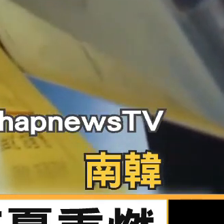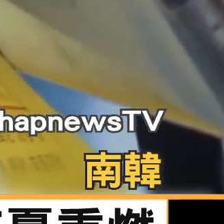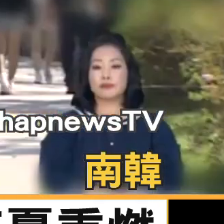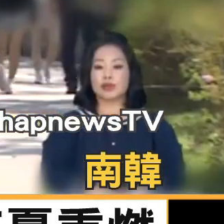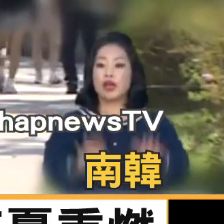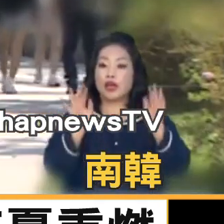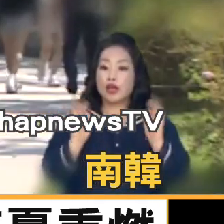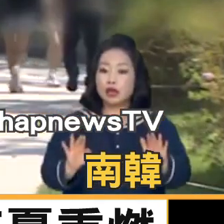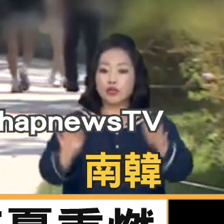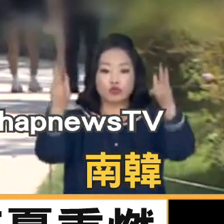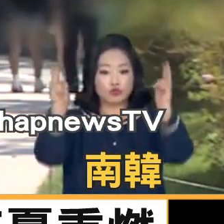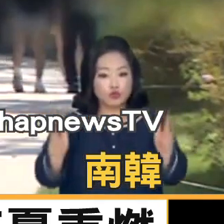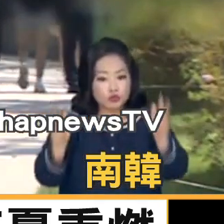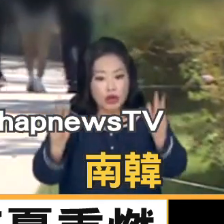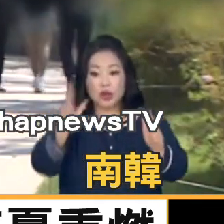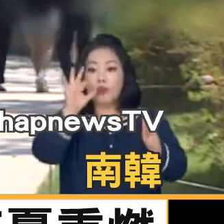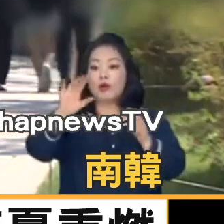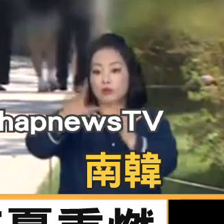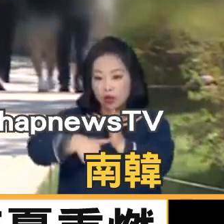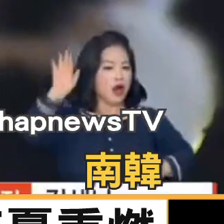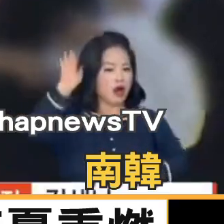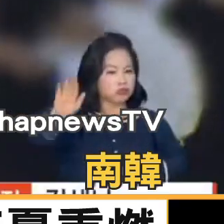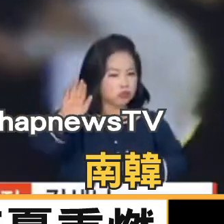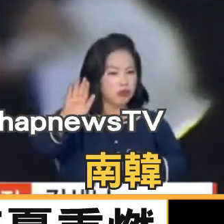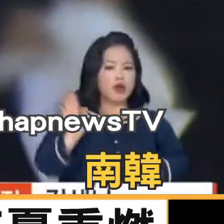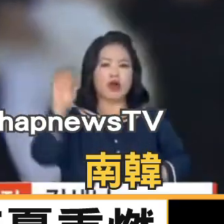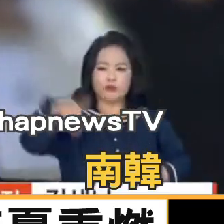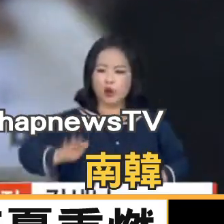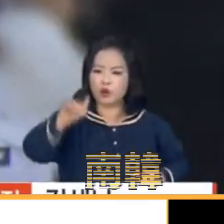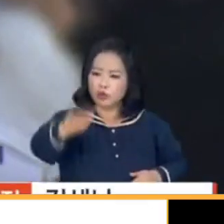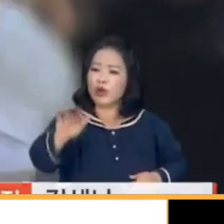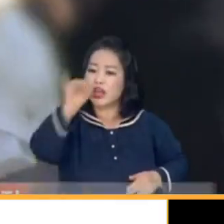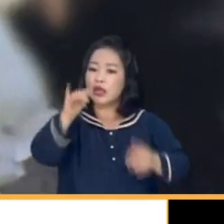秋连休之后，南韩疫情发展引发关注。TVBS 新闻综合报道。